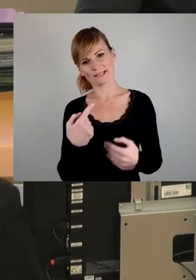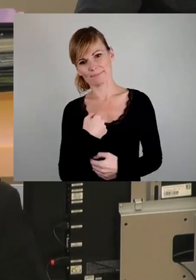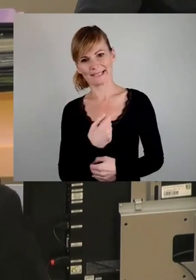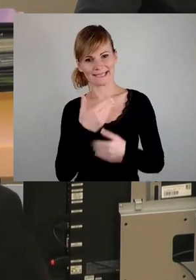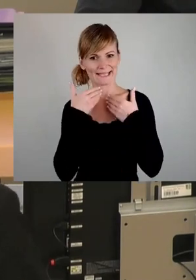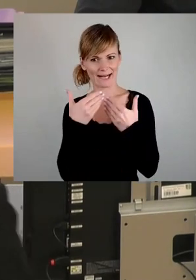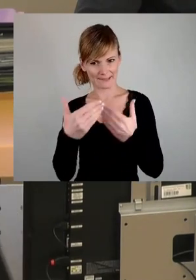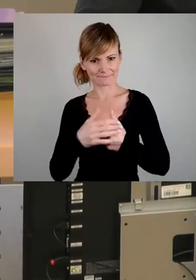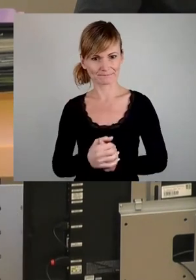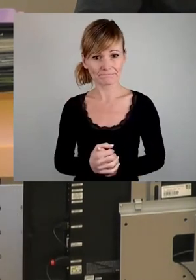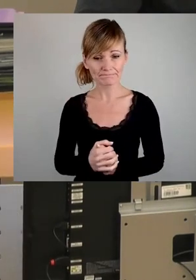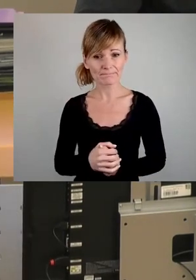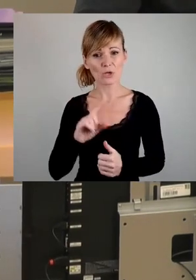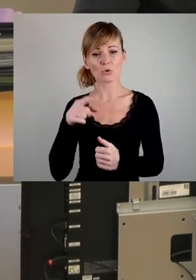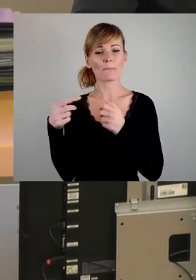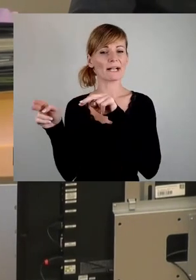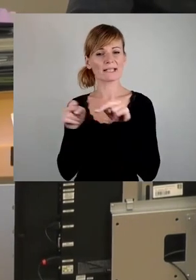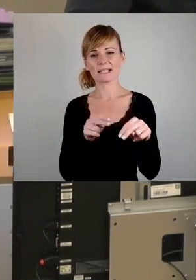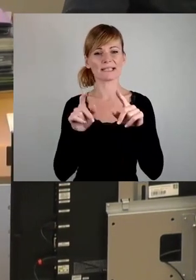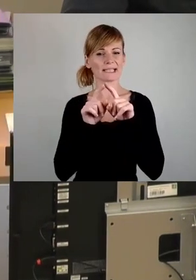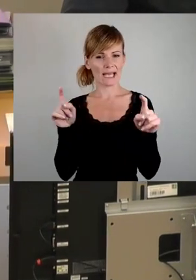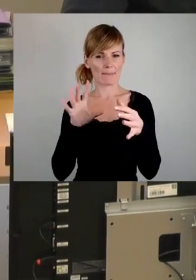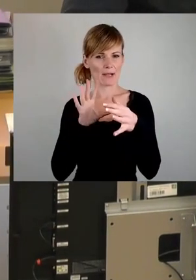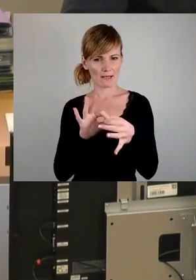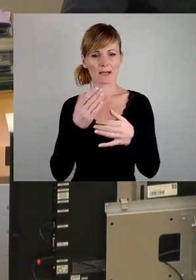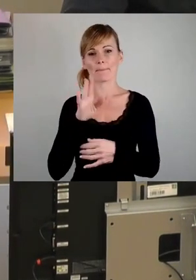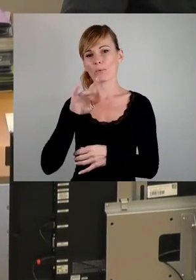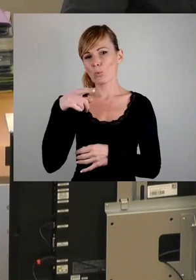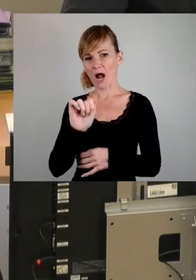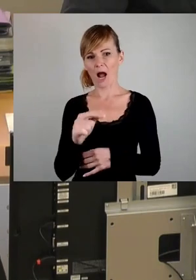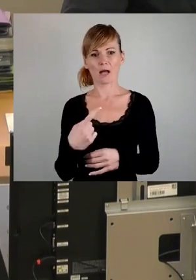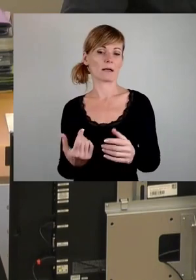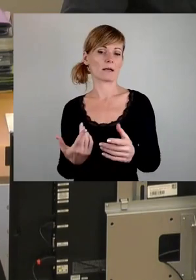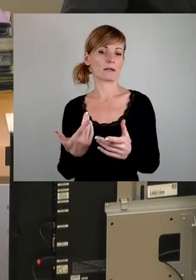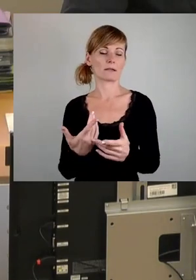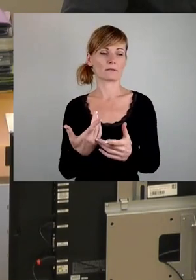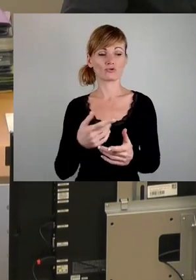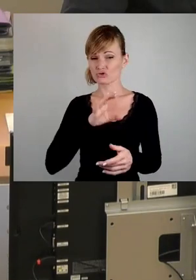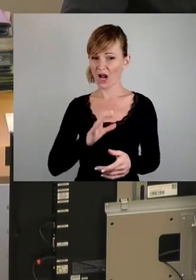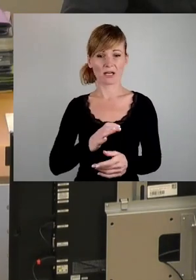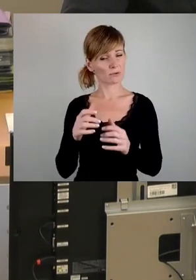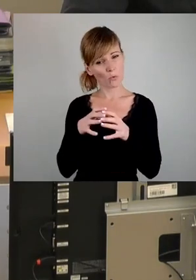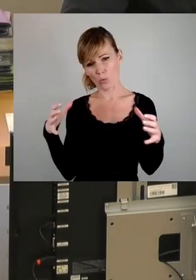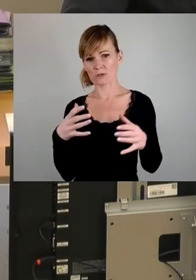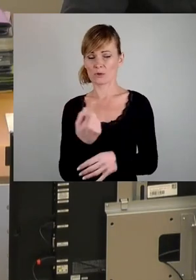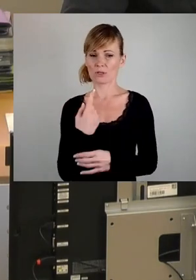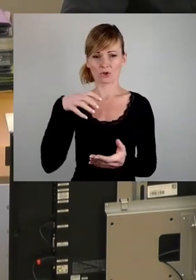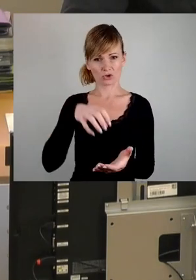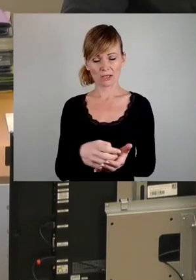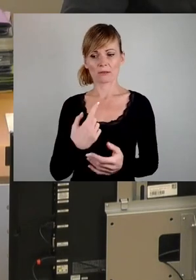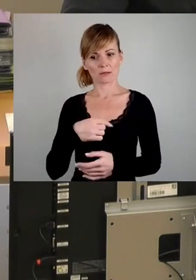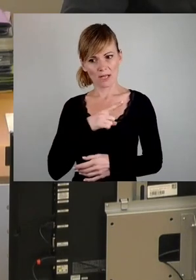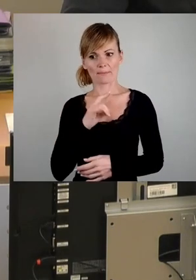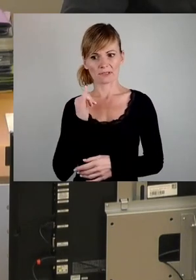Thema zurückkommen. Die Buga ist eine riesige Chance für unsere Stadt und ich werbe da tatsächlich auch durchaus für ein positives